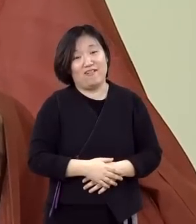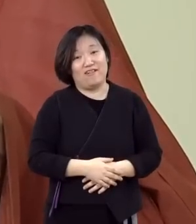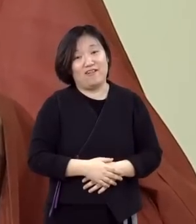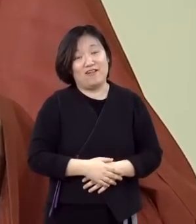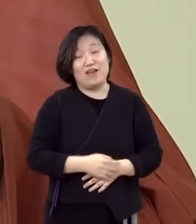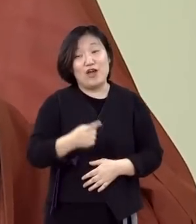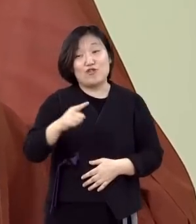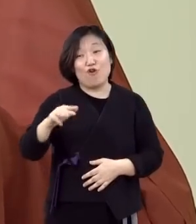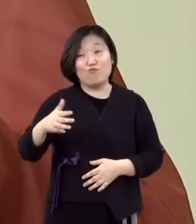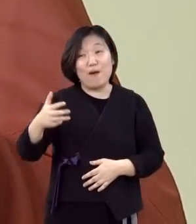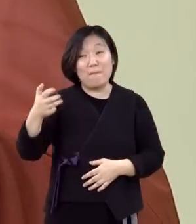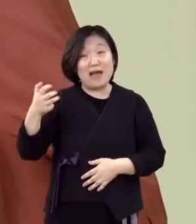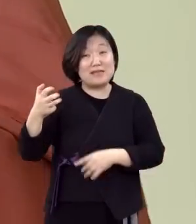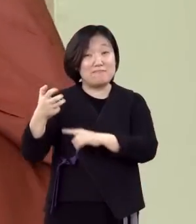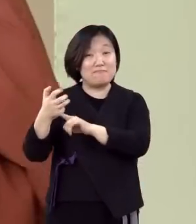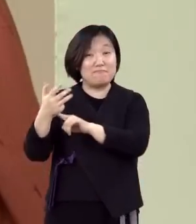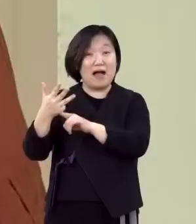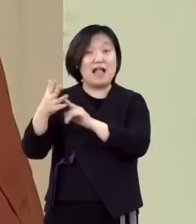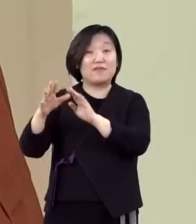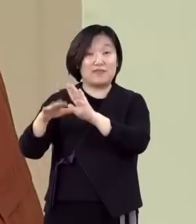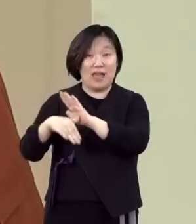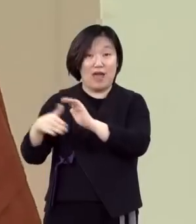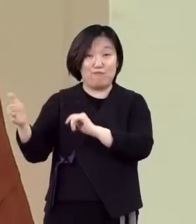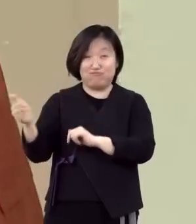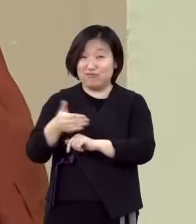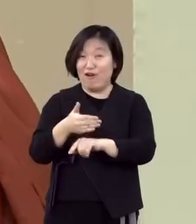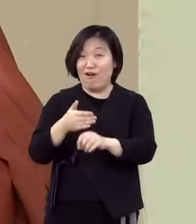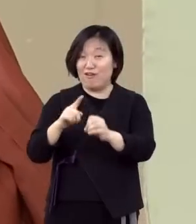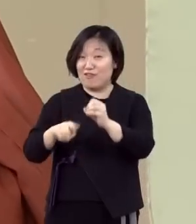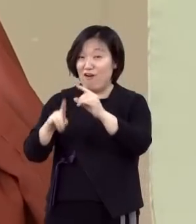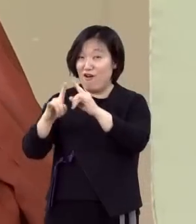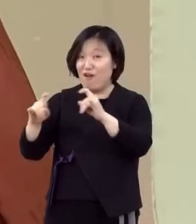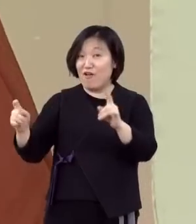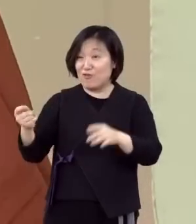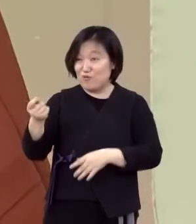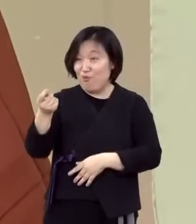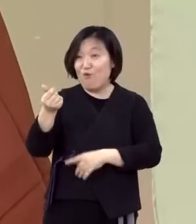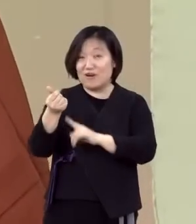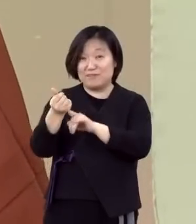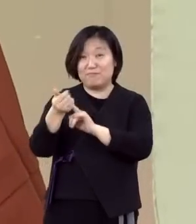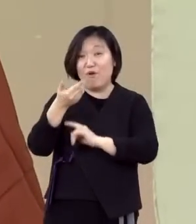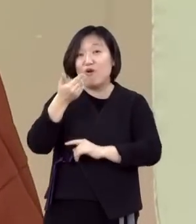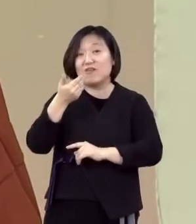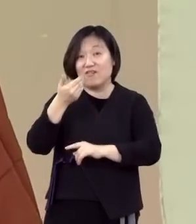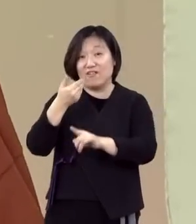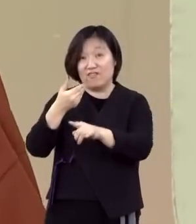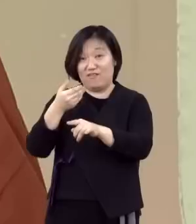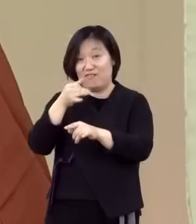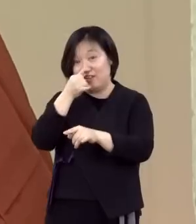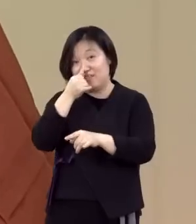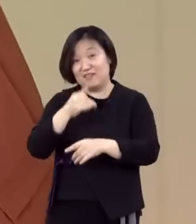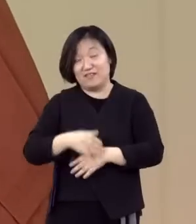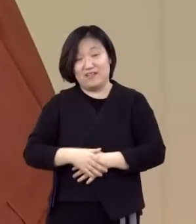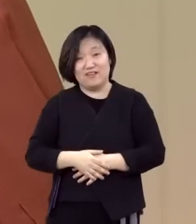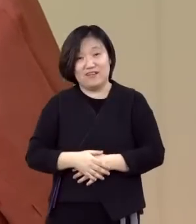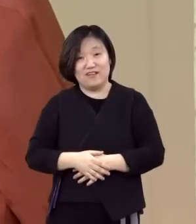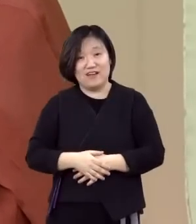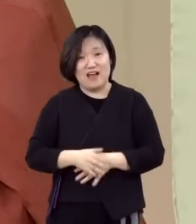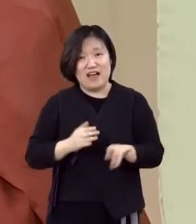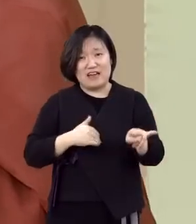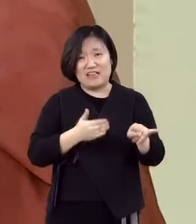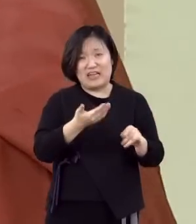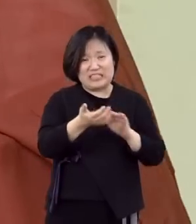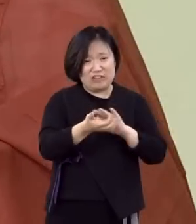올림픽이후에야사찰들이 조금더번창하기시작했다고말했다. 음식이들어오기